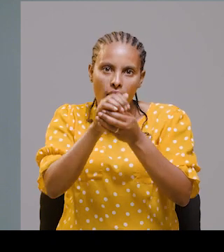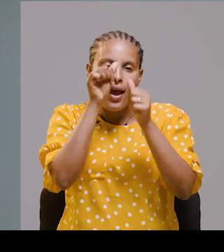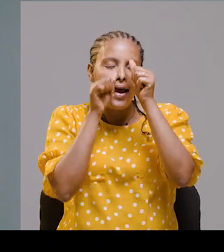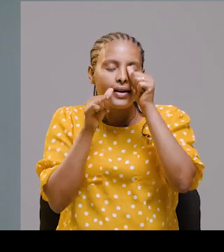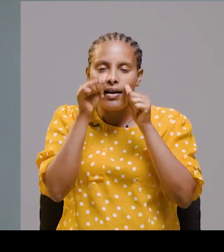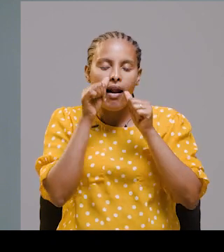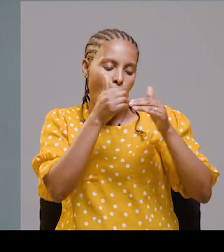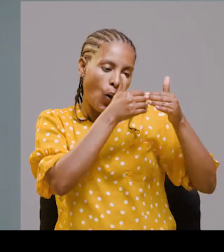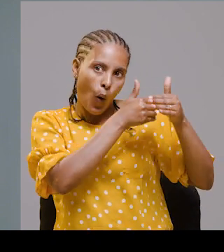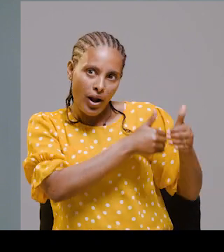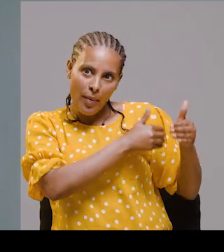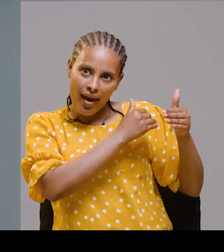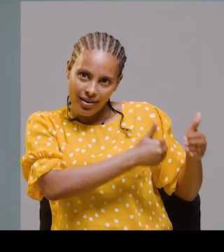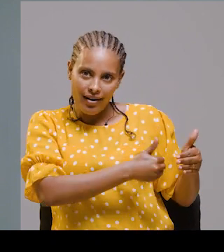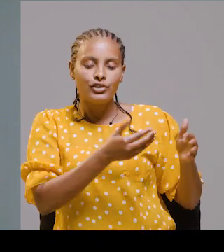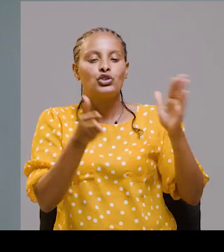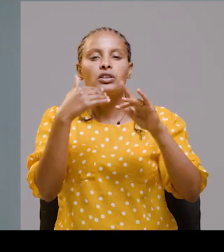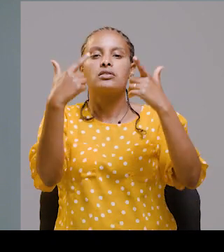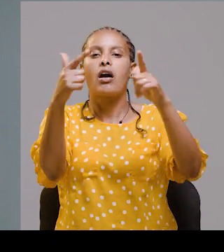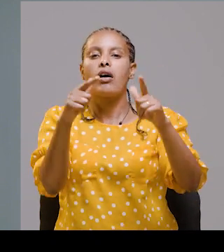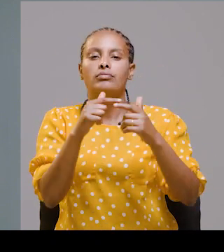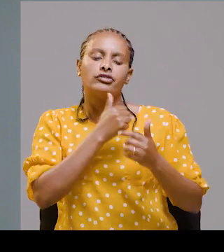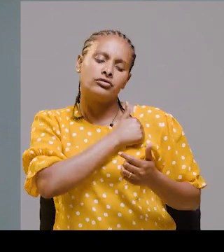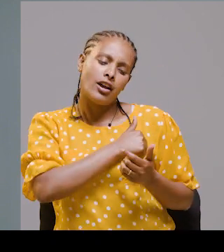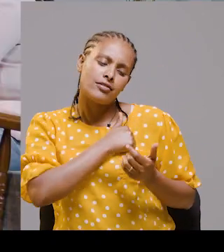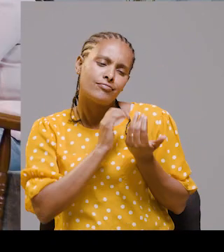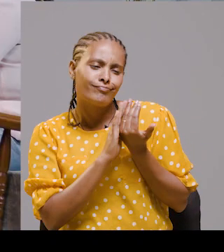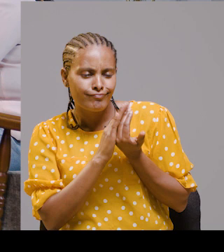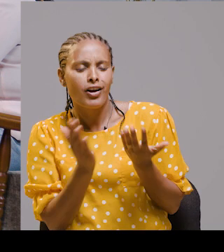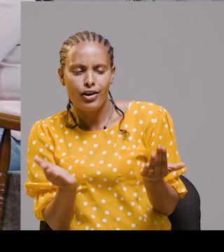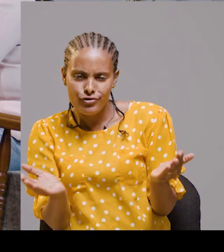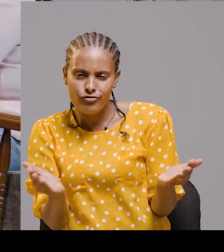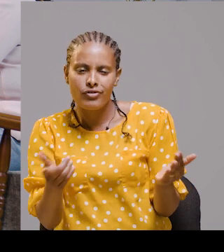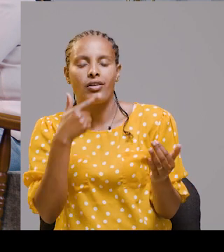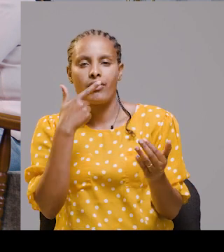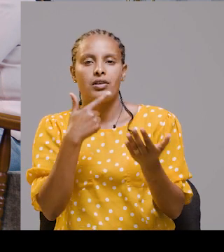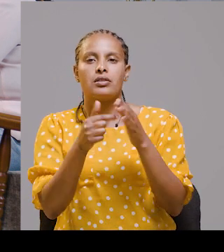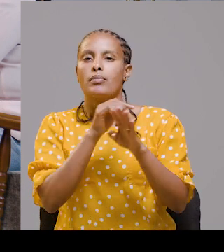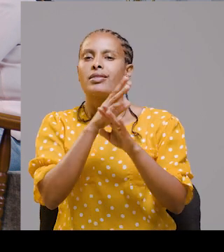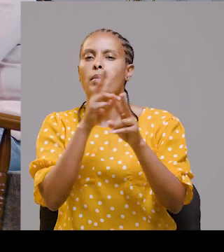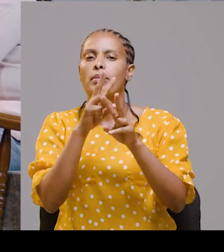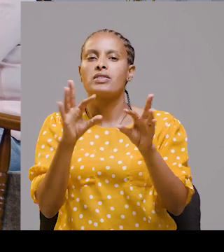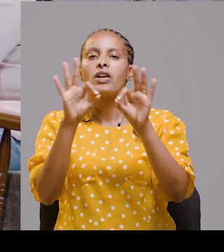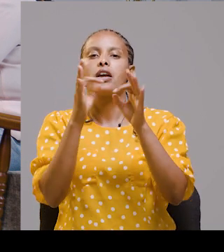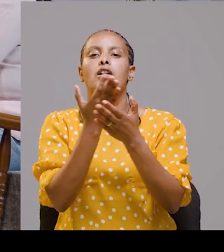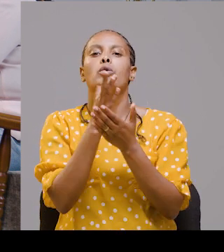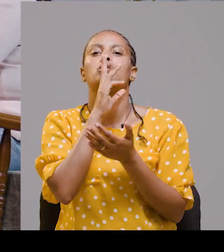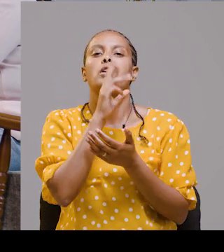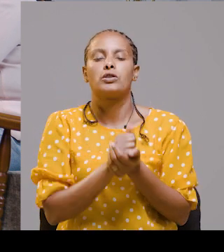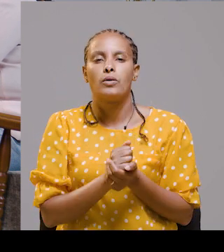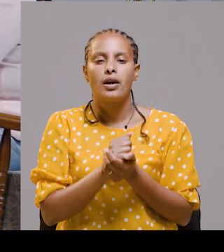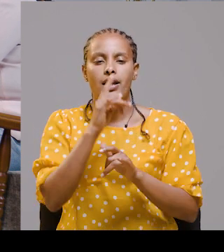አለ፣ ጎረቤት አለ፣ ችግር ሲደርስ መጥቶ ያስተዛዝንሻል። እነዚህ ሁሉ ነገሮች በጣም በጣም አስፈላጊ ነገሮች